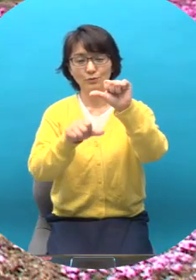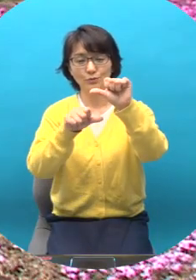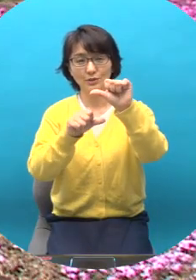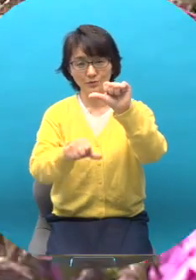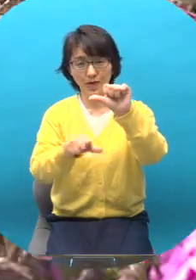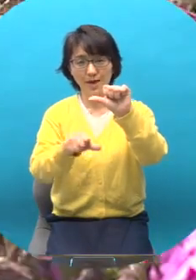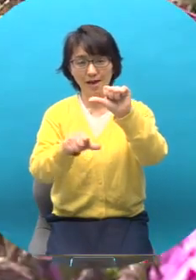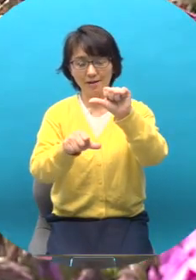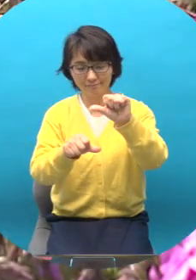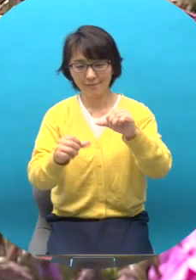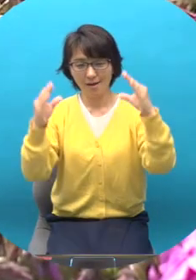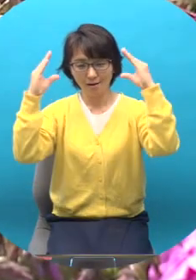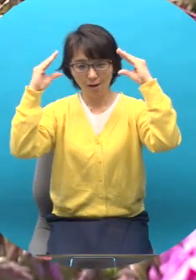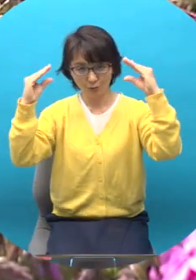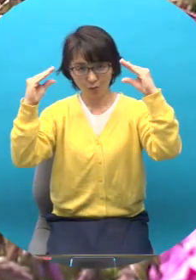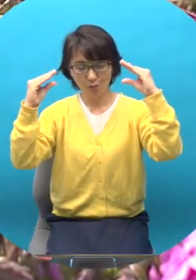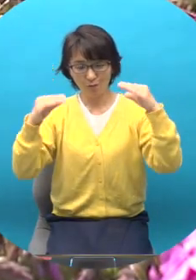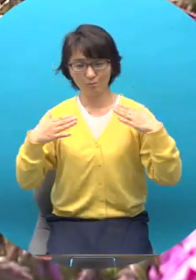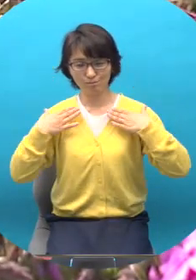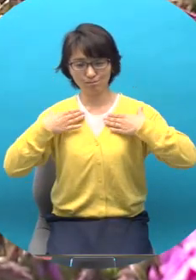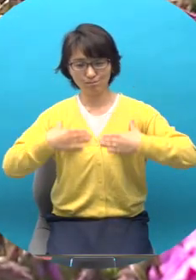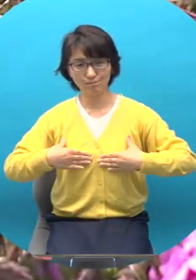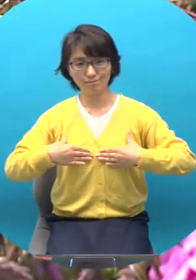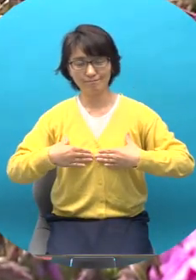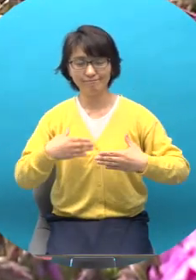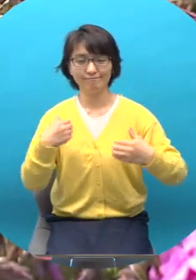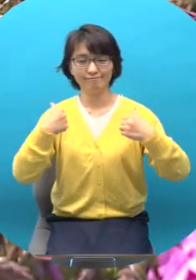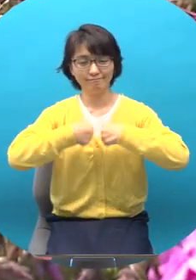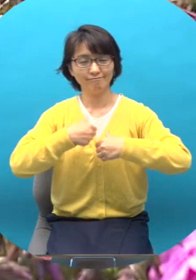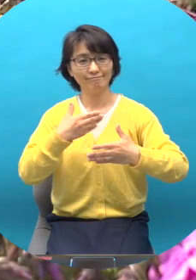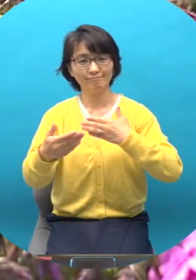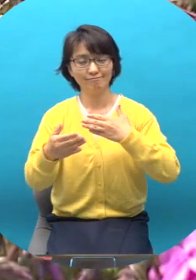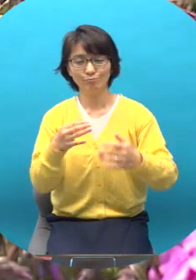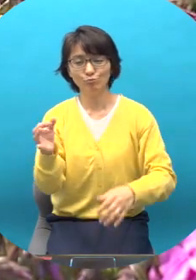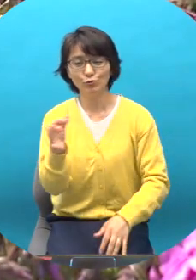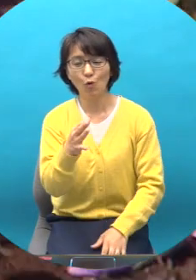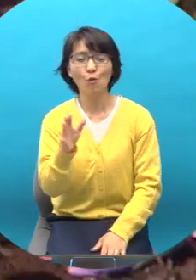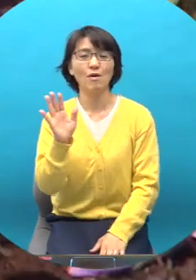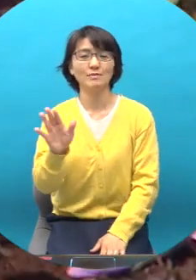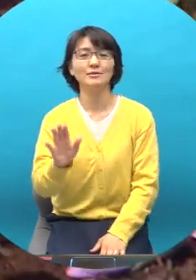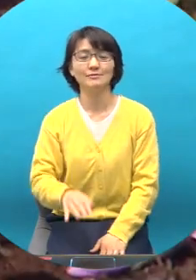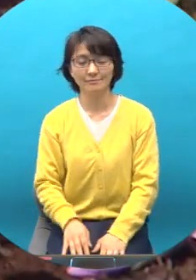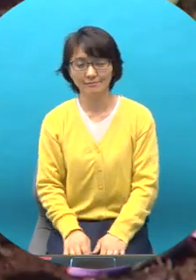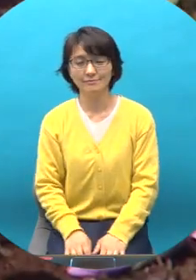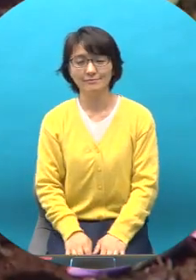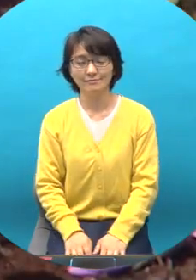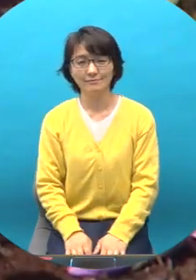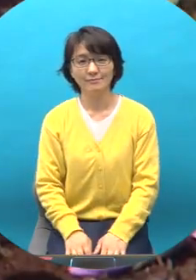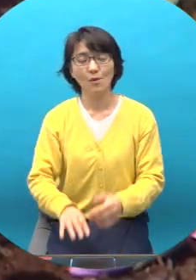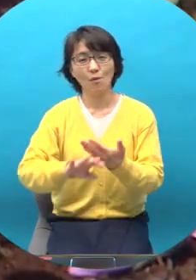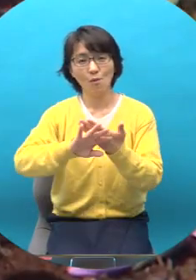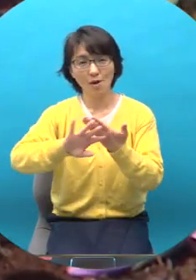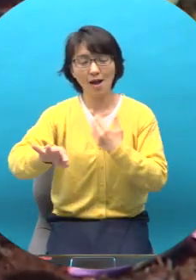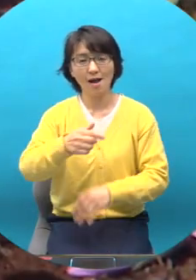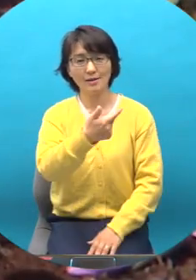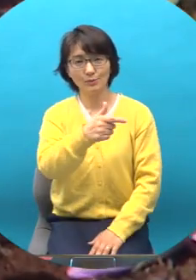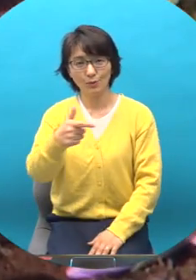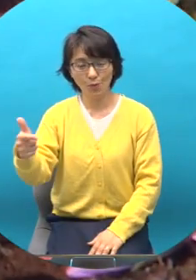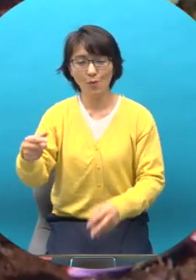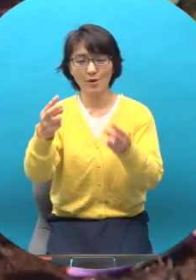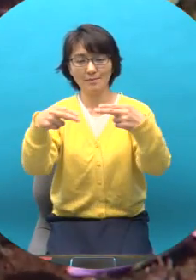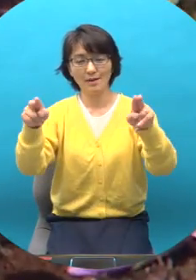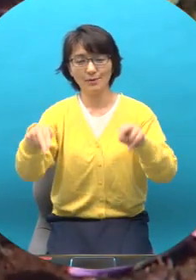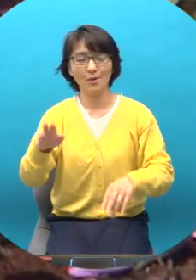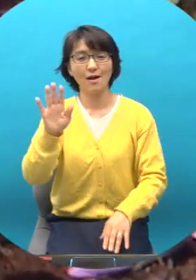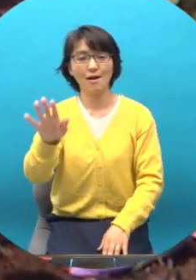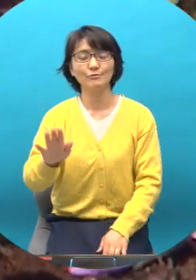5月5日には兜と陣羽織の無料試着体験が行われるほか、多くのイベントが企画され